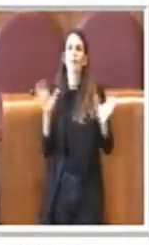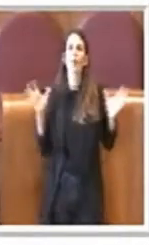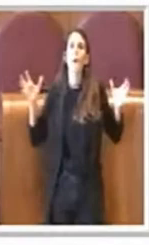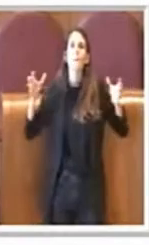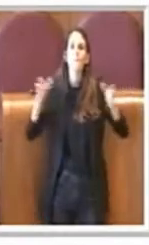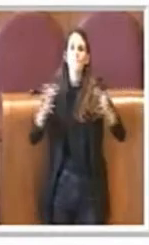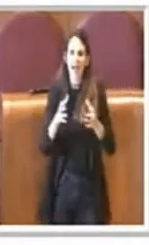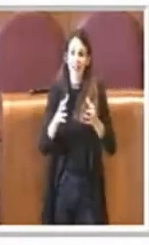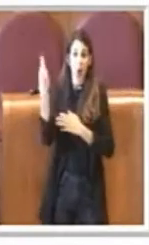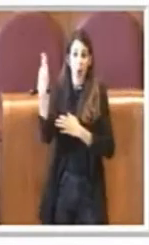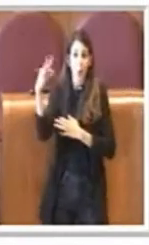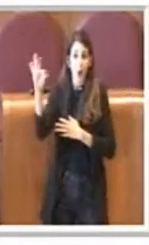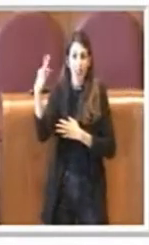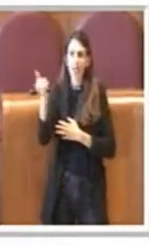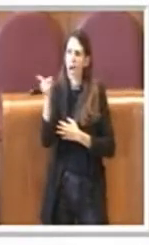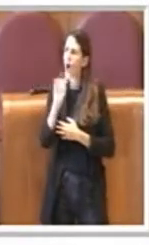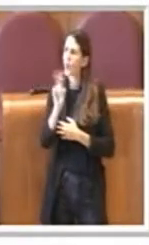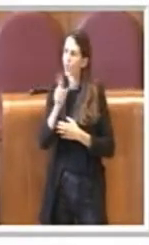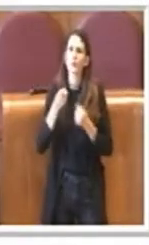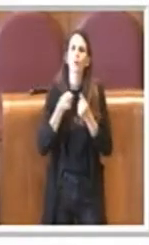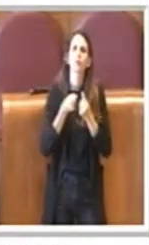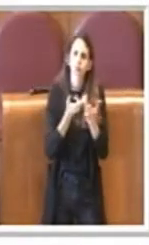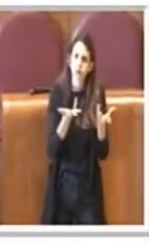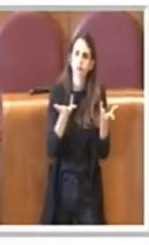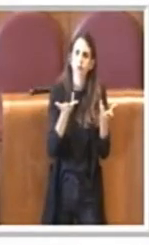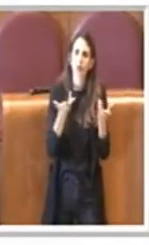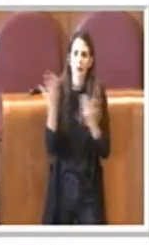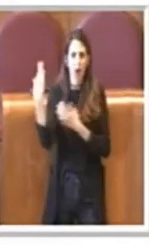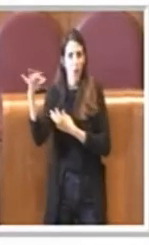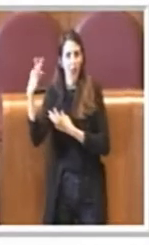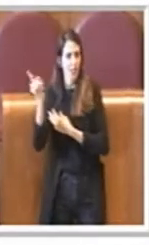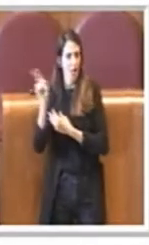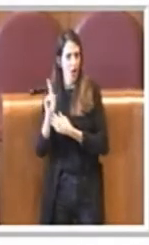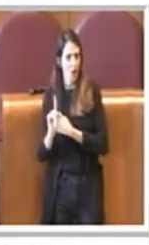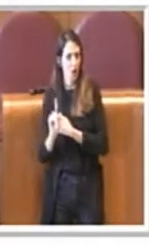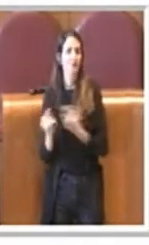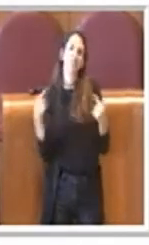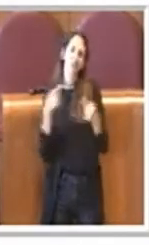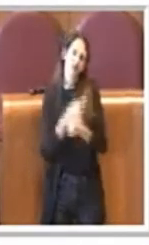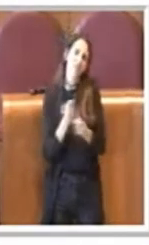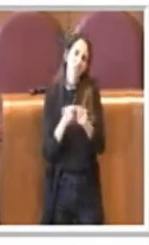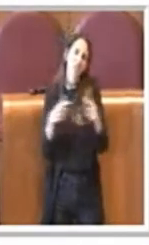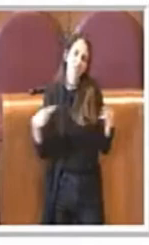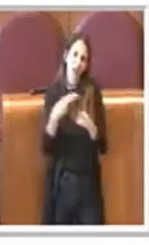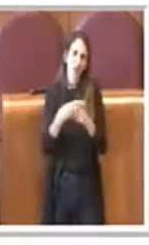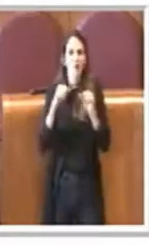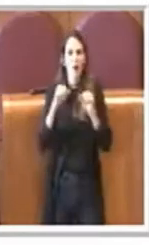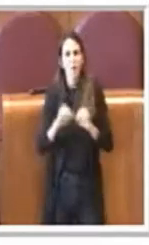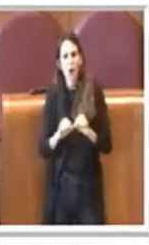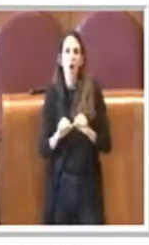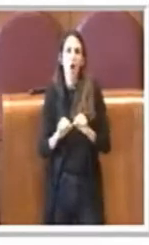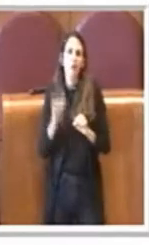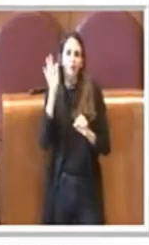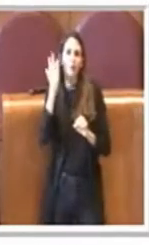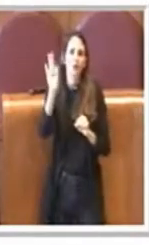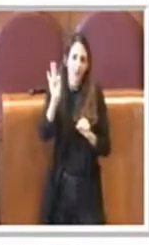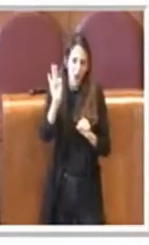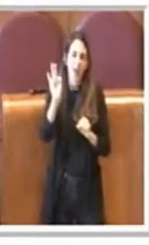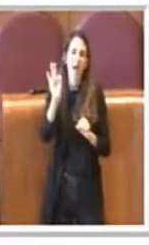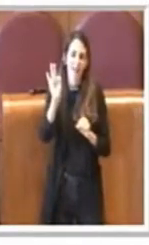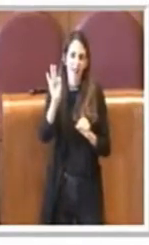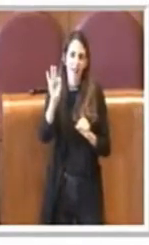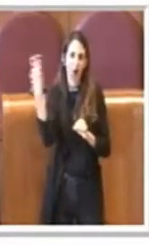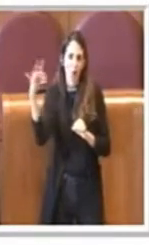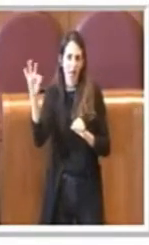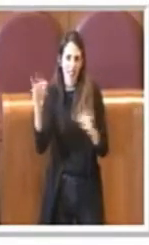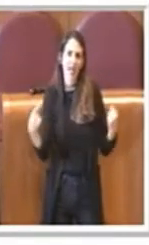di qualità, come invece non ho, una città come Roma potrebbe aspirare. Chiaramente, ovviamente, il centro storico vive degli uffici che